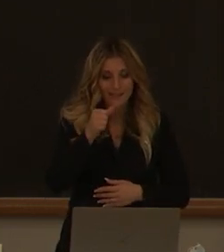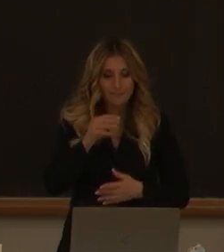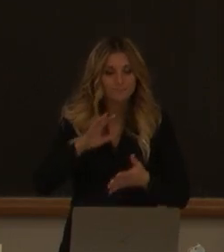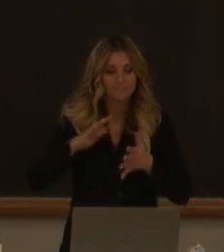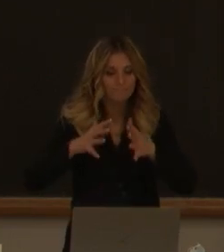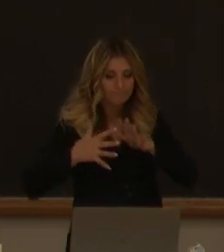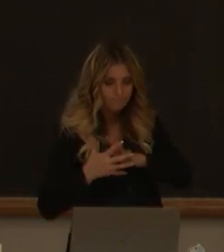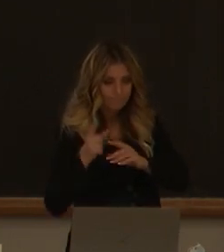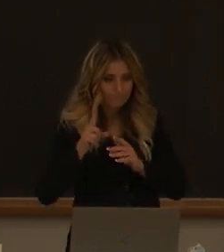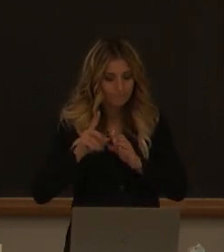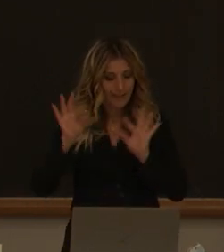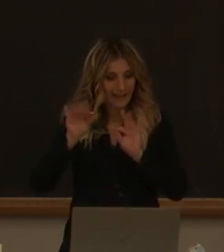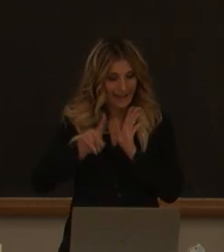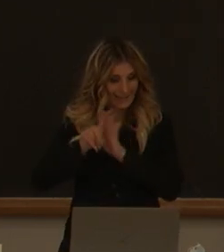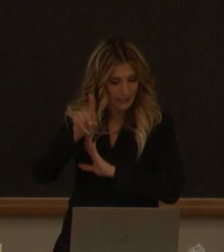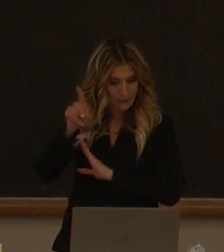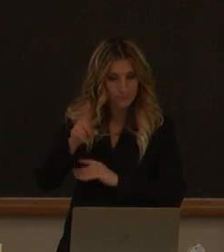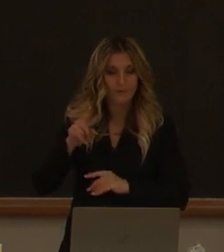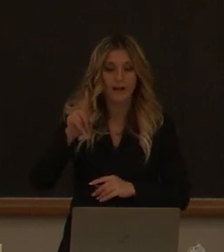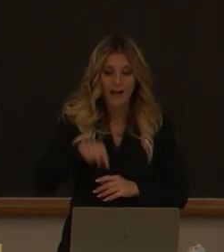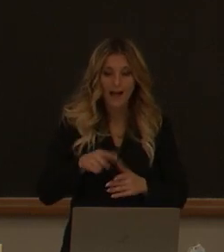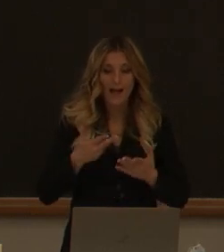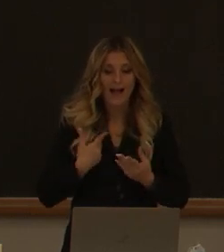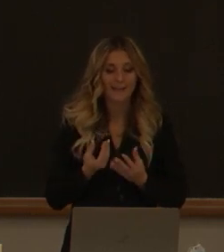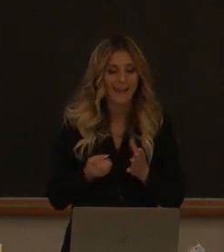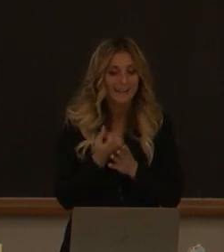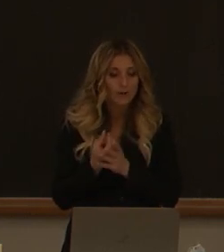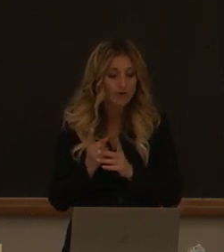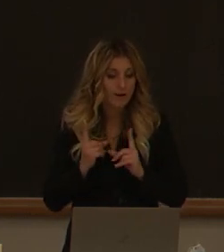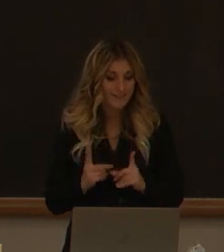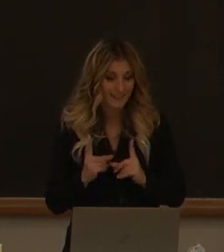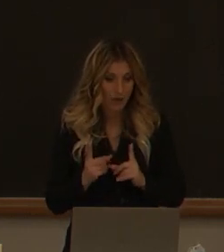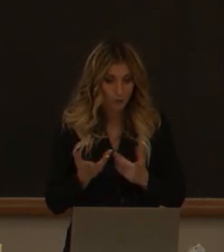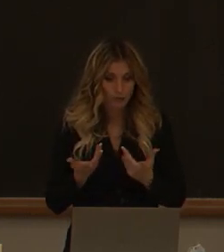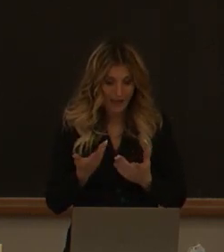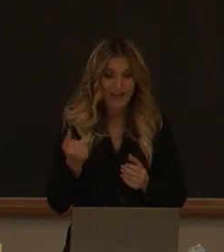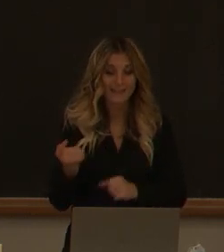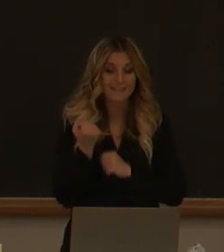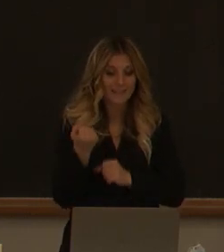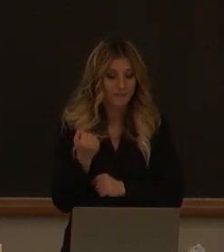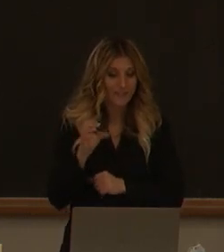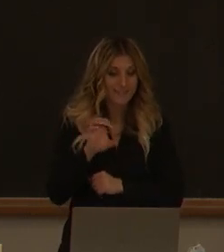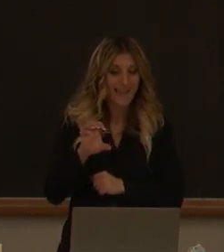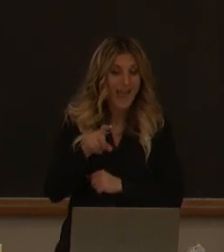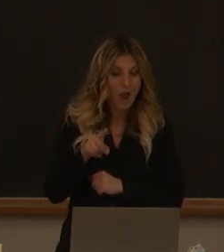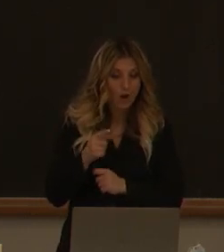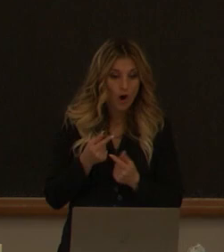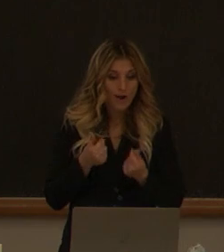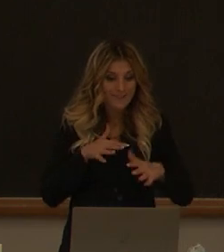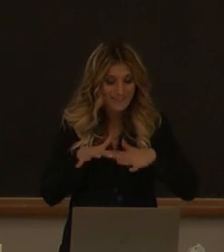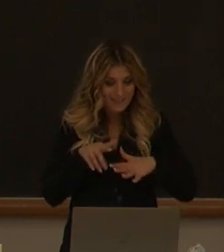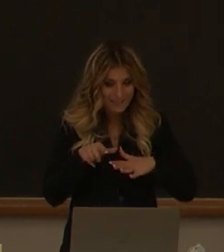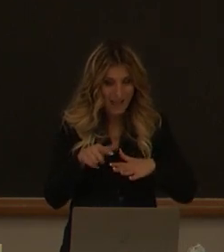cambiamenti climatici e della preservazione delle risorse naturali e dei servizi ecosistemici, come è stato messo in evidenza